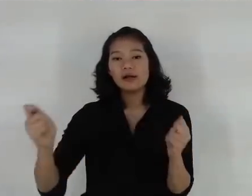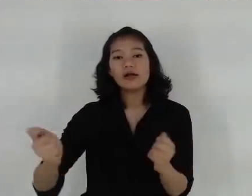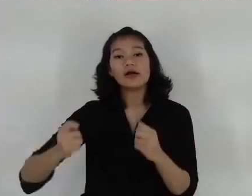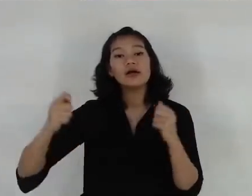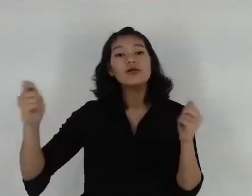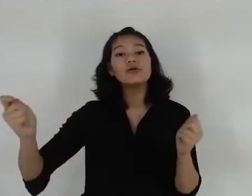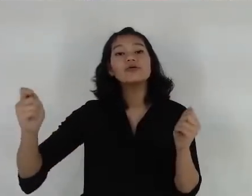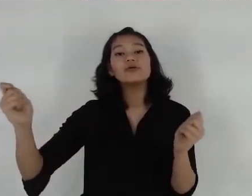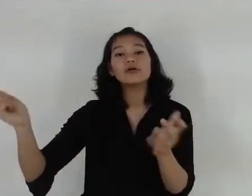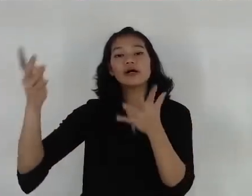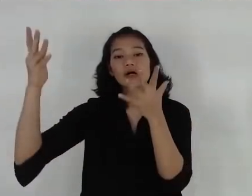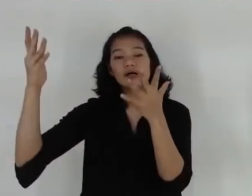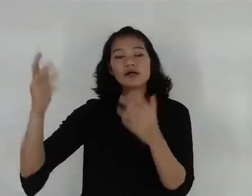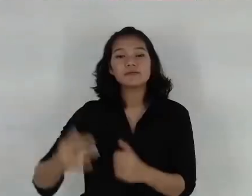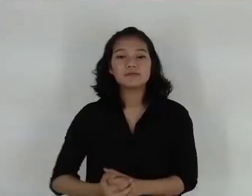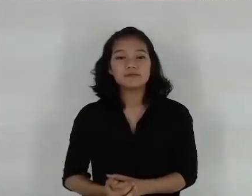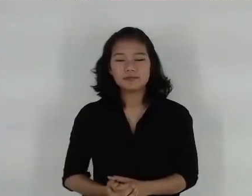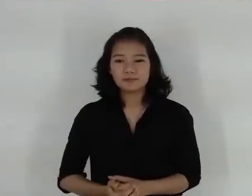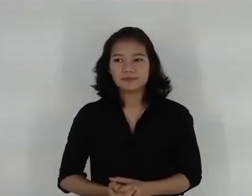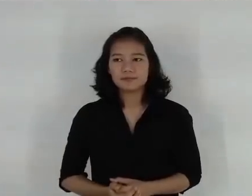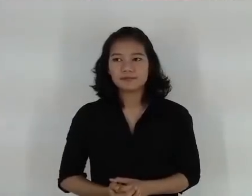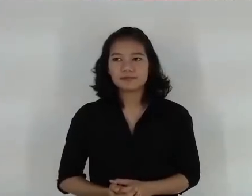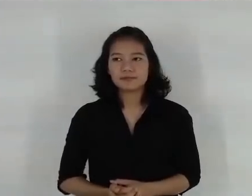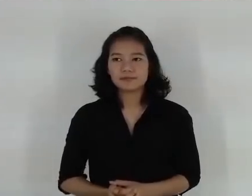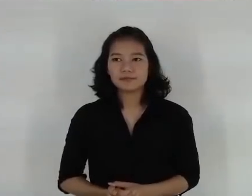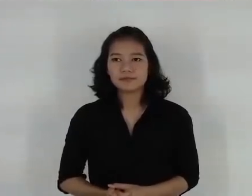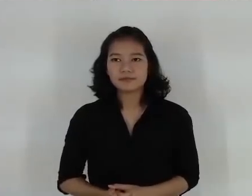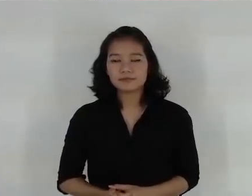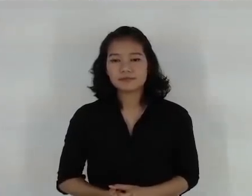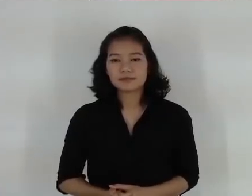me muyock